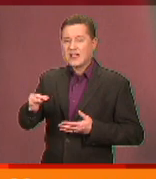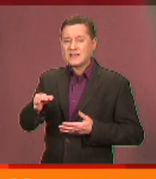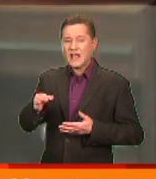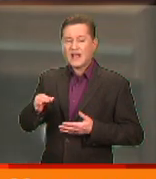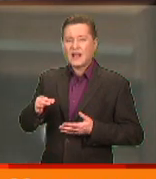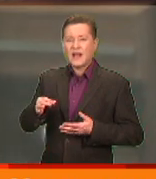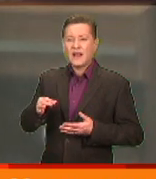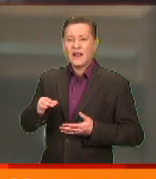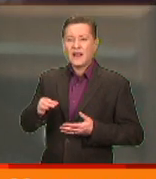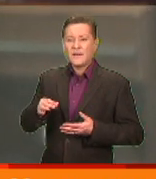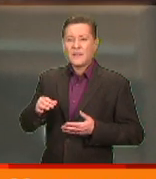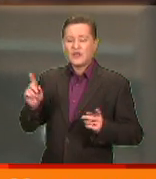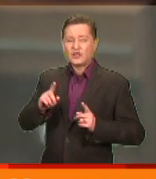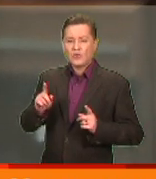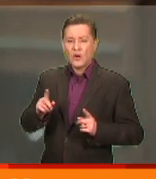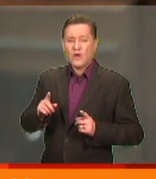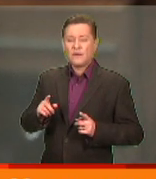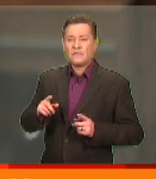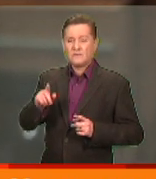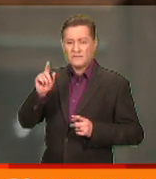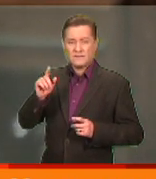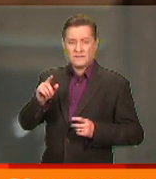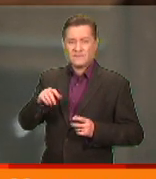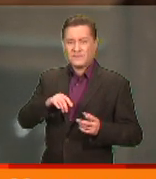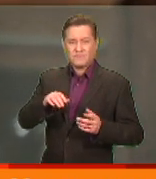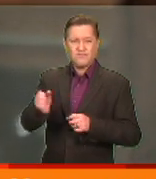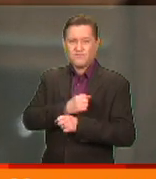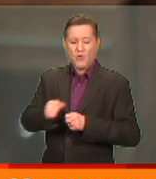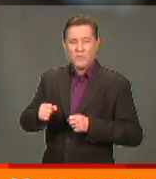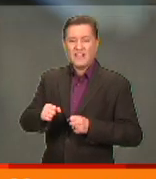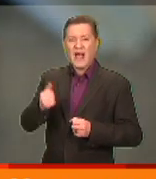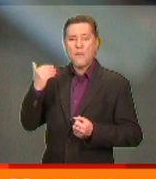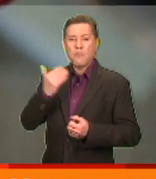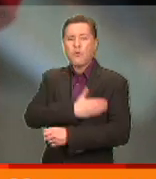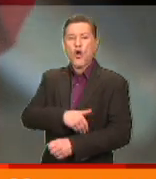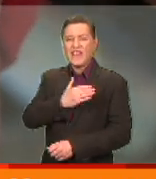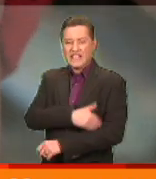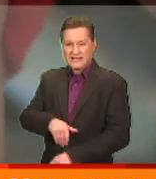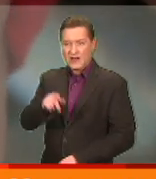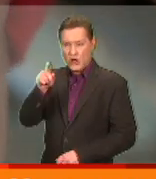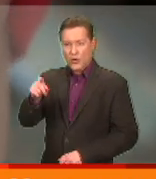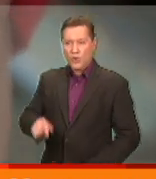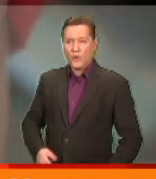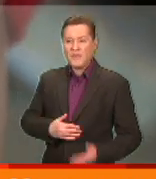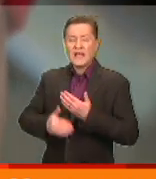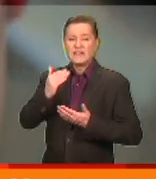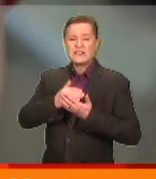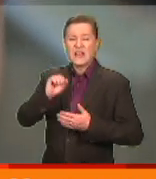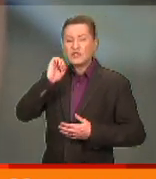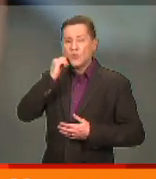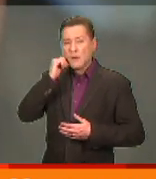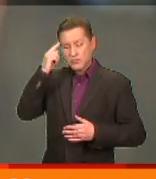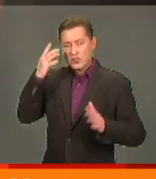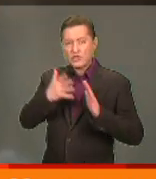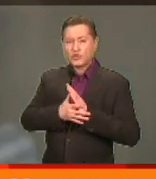впущу, вона мене поріже. І вона порізала мене. Зрештою, бабуся зрозуміла, що